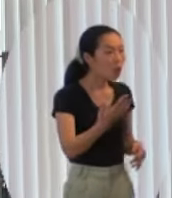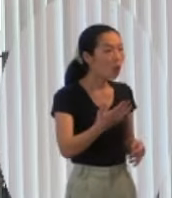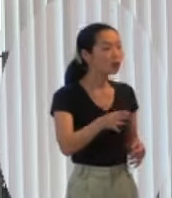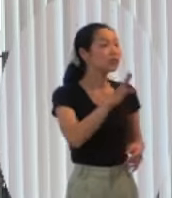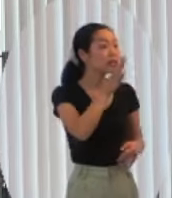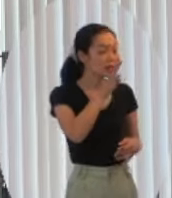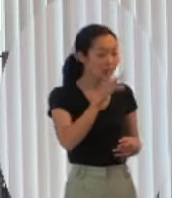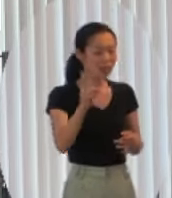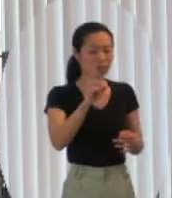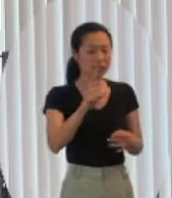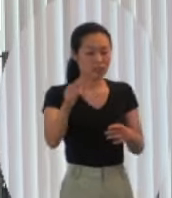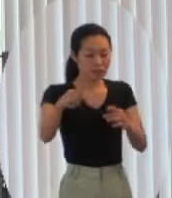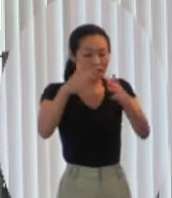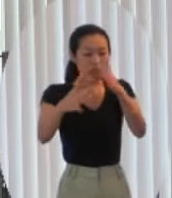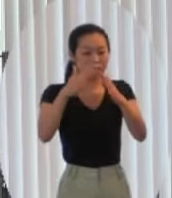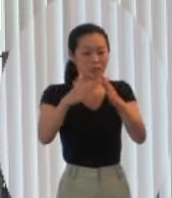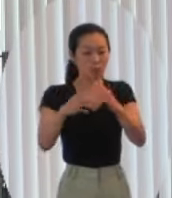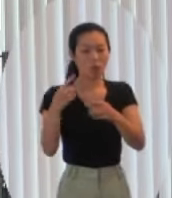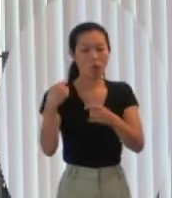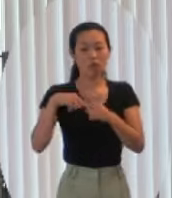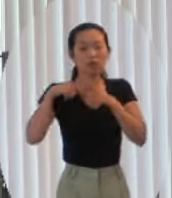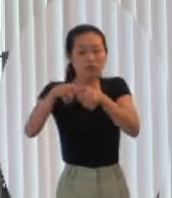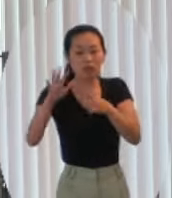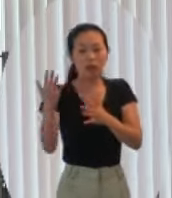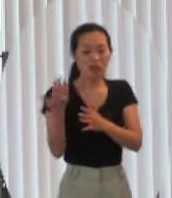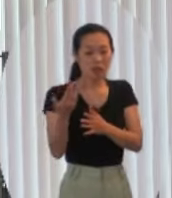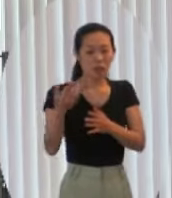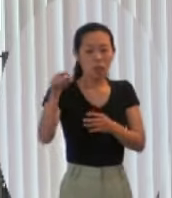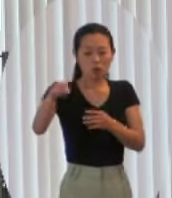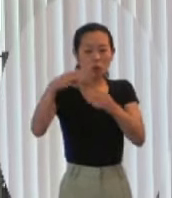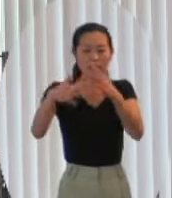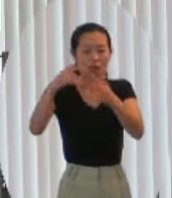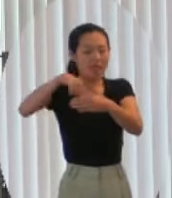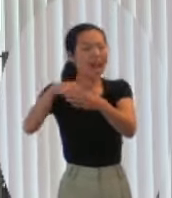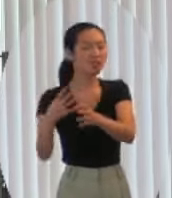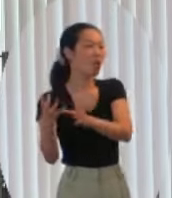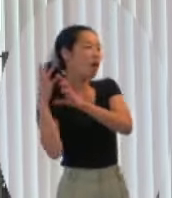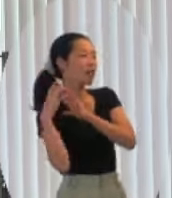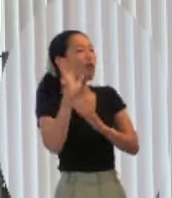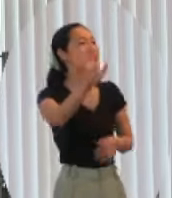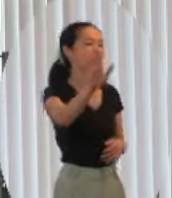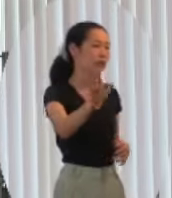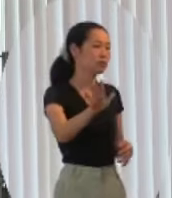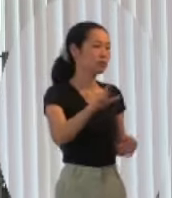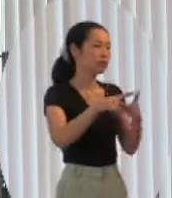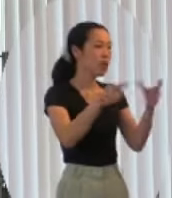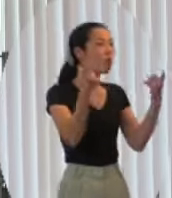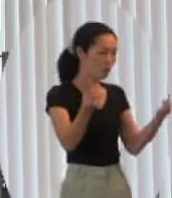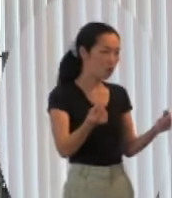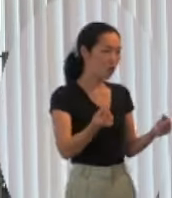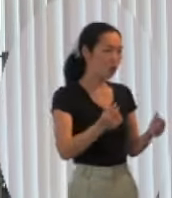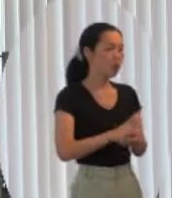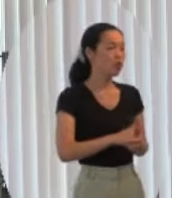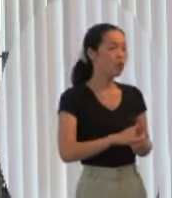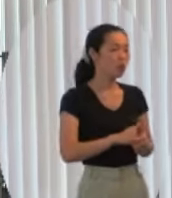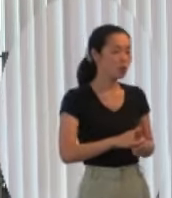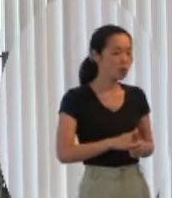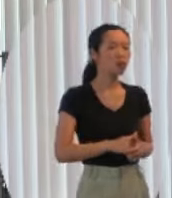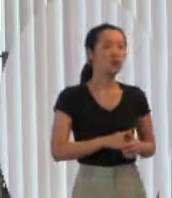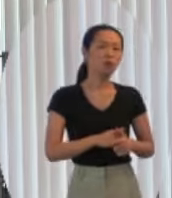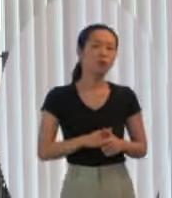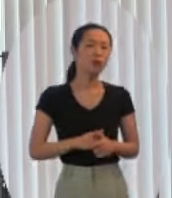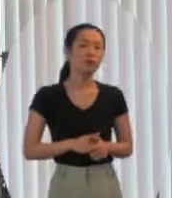ことですけれども、世界の軍事費は約180兆円、2013年ですね、昨